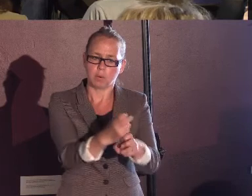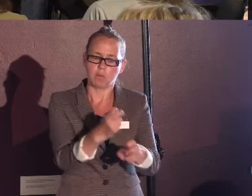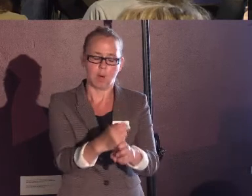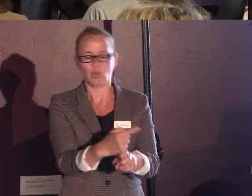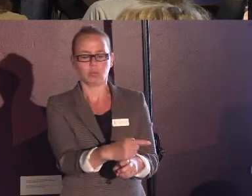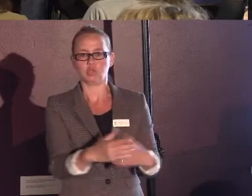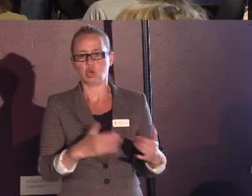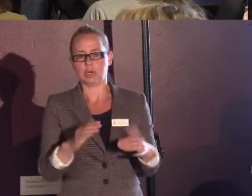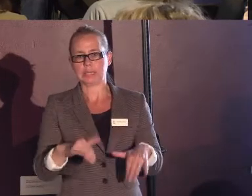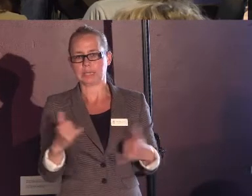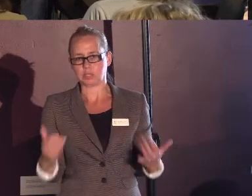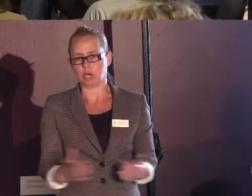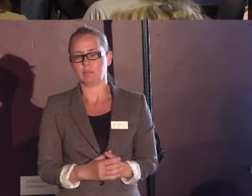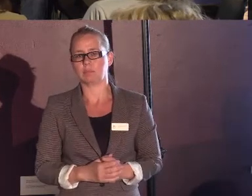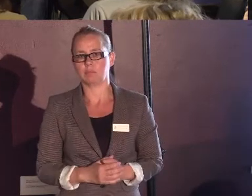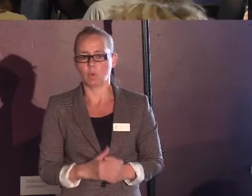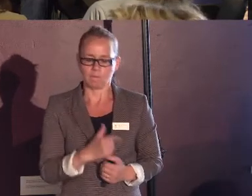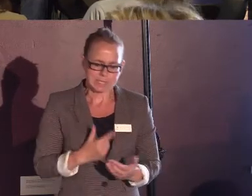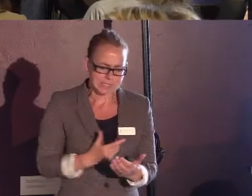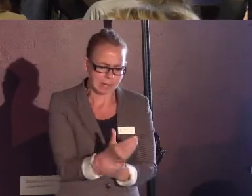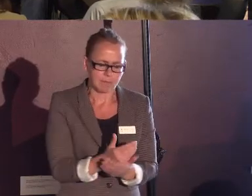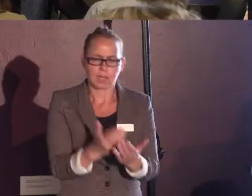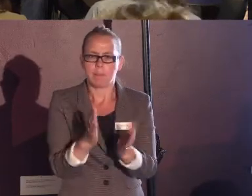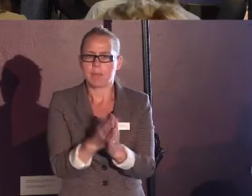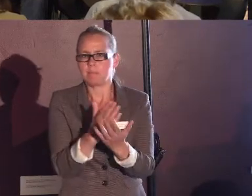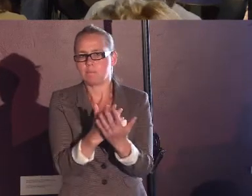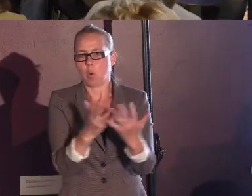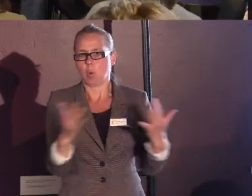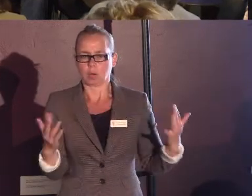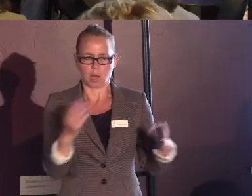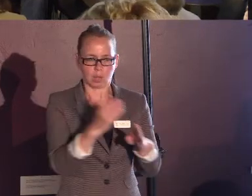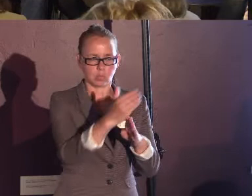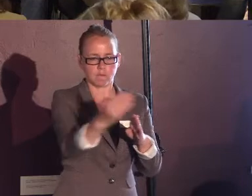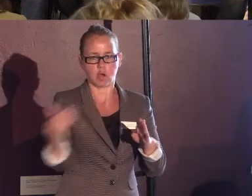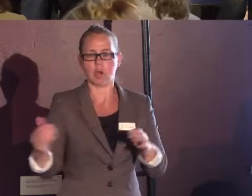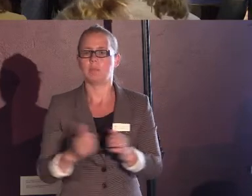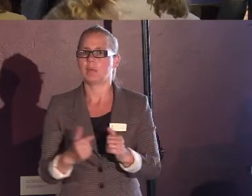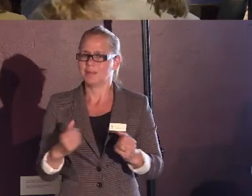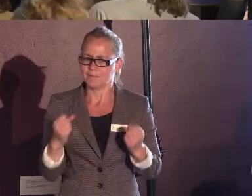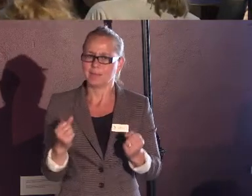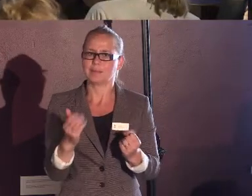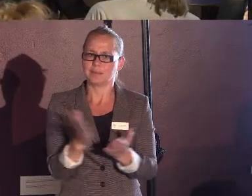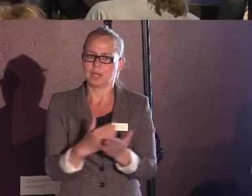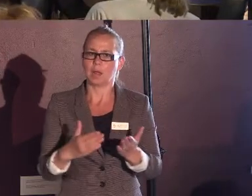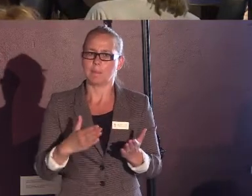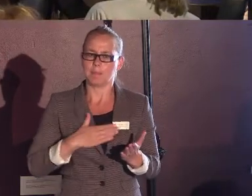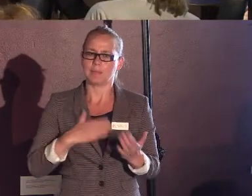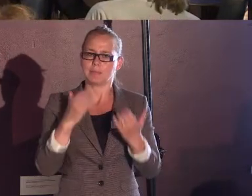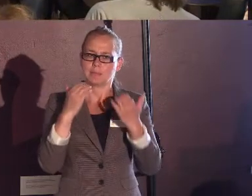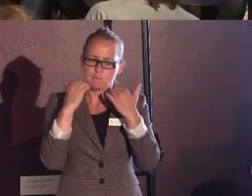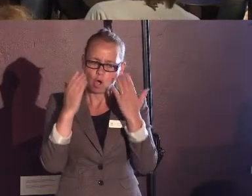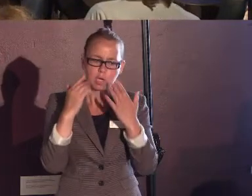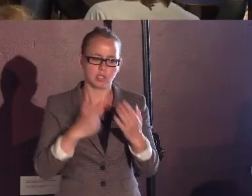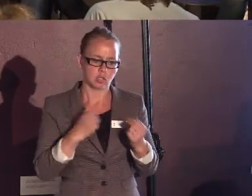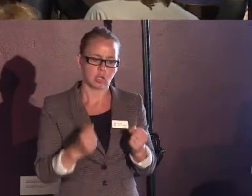det gör de väldigt mycket. Och vi samverkar med jättemånga. Men att det, för mig är det en viktig del i min vardag